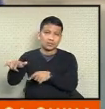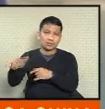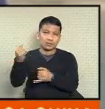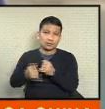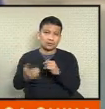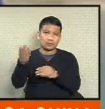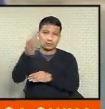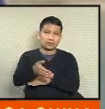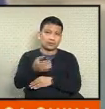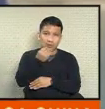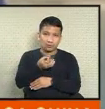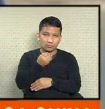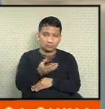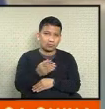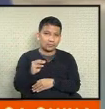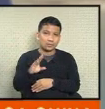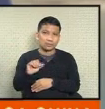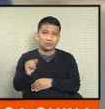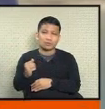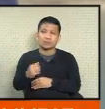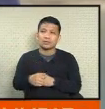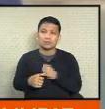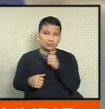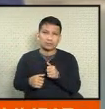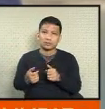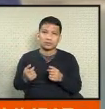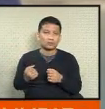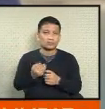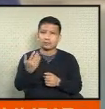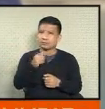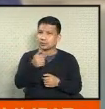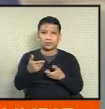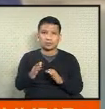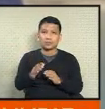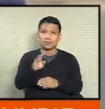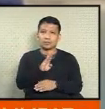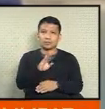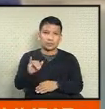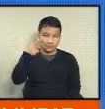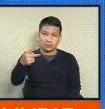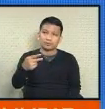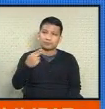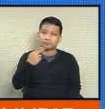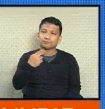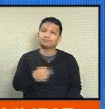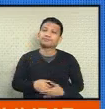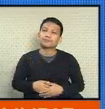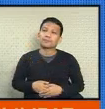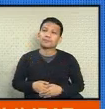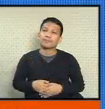final destination ay sa Hong Kong, sa Macau o sa China, ay hindi pa rin kayo papayagan ng immigration na makalipad.